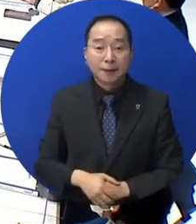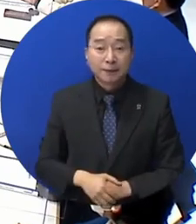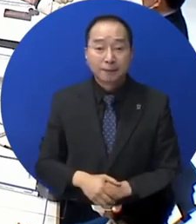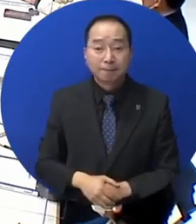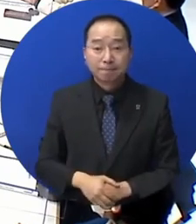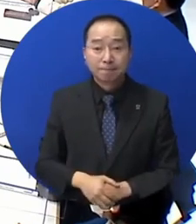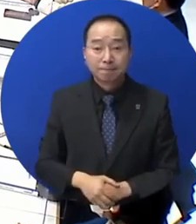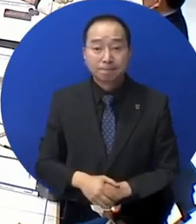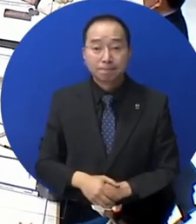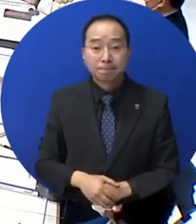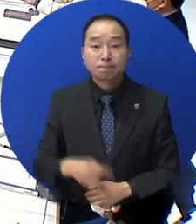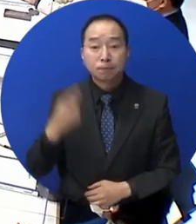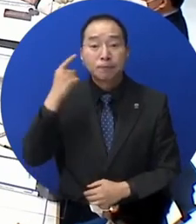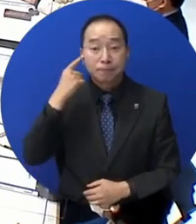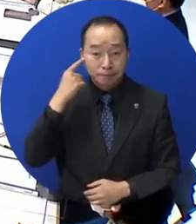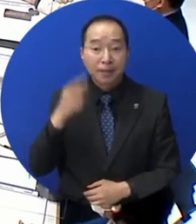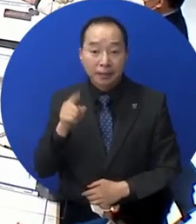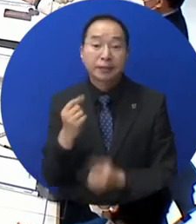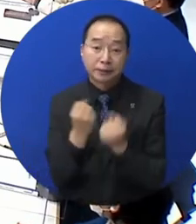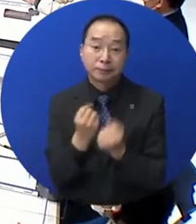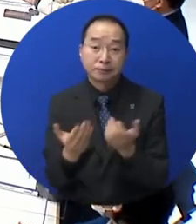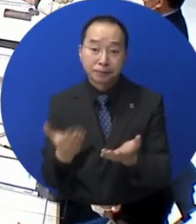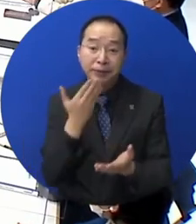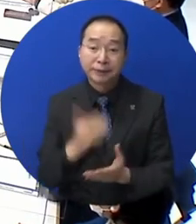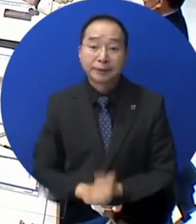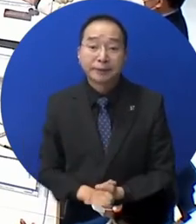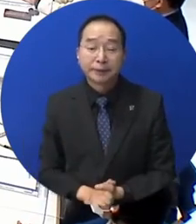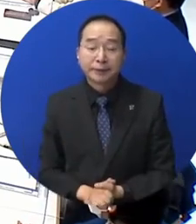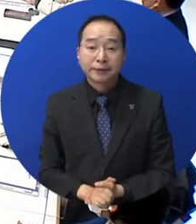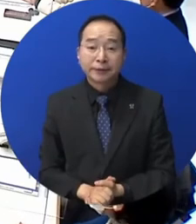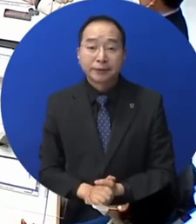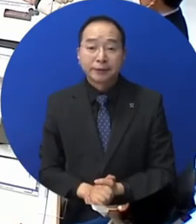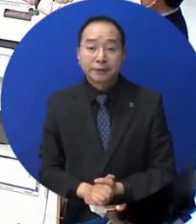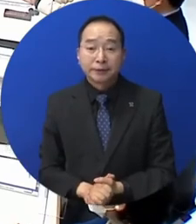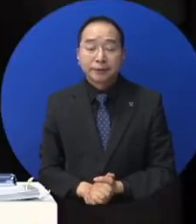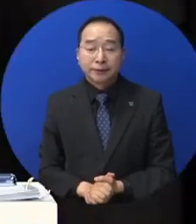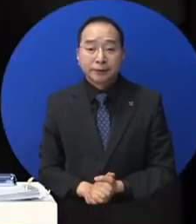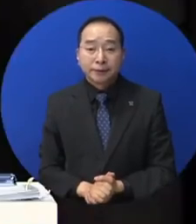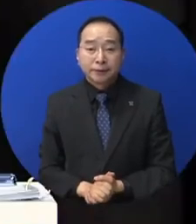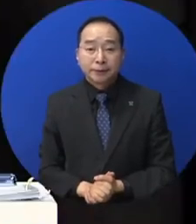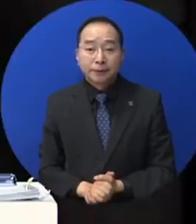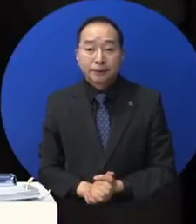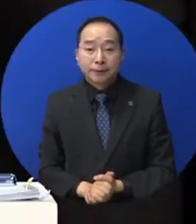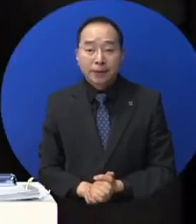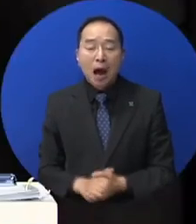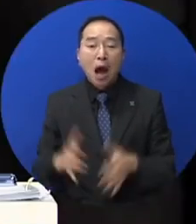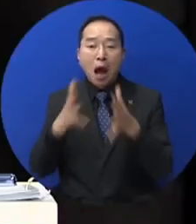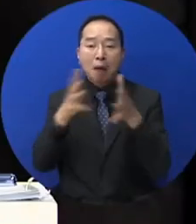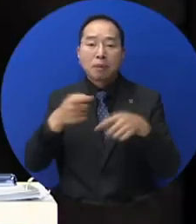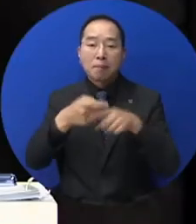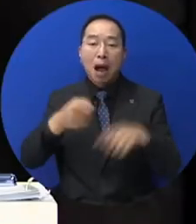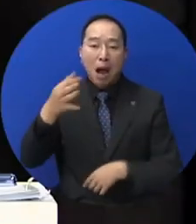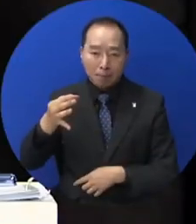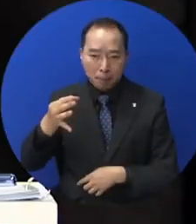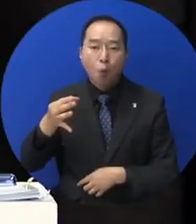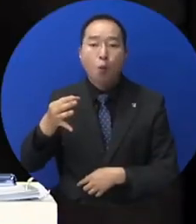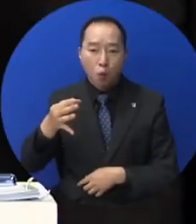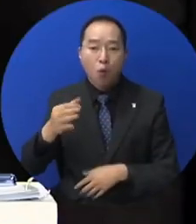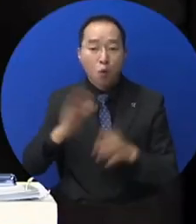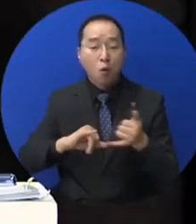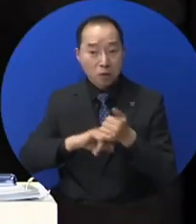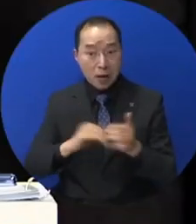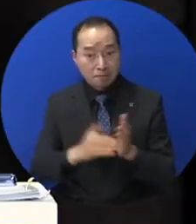그러한 것이다. 이렇게 설명을 드릴 수가 있겠습니다. 네. 그 반값 아파트